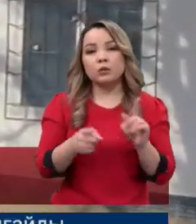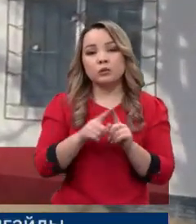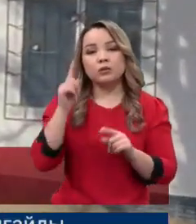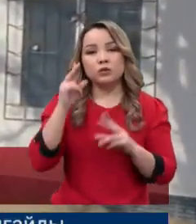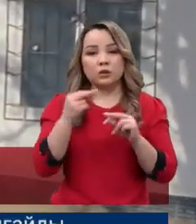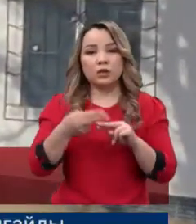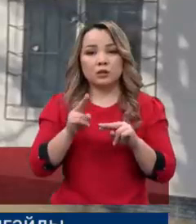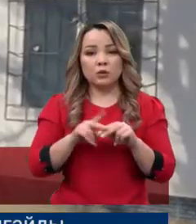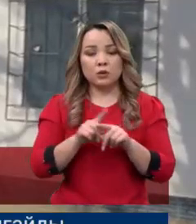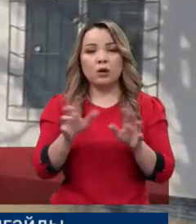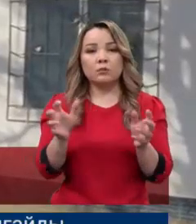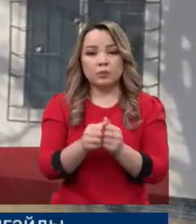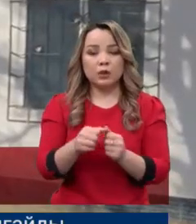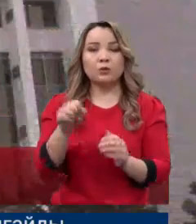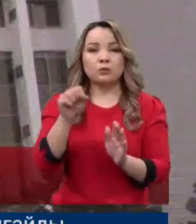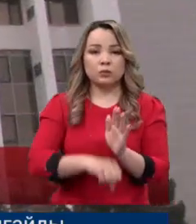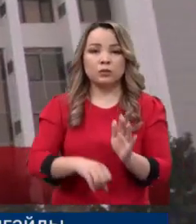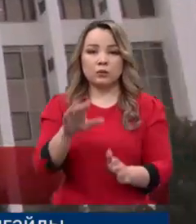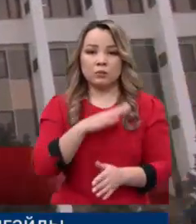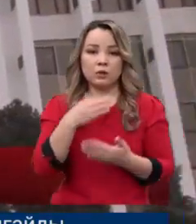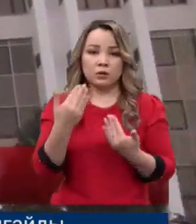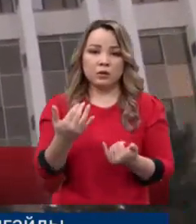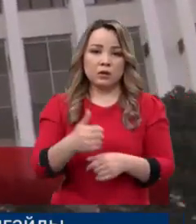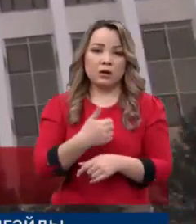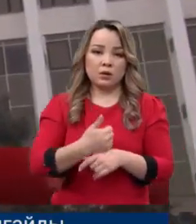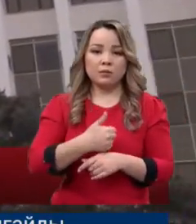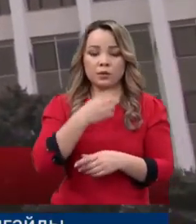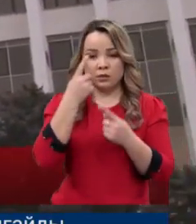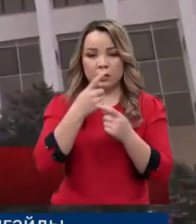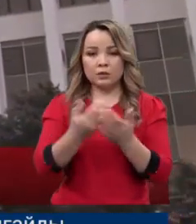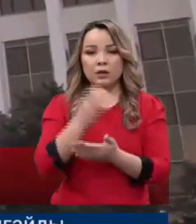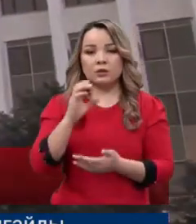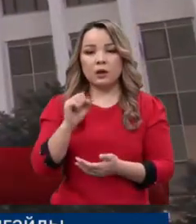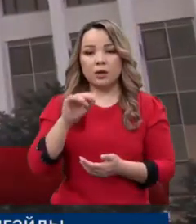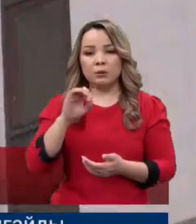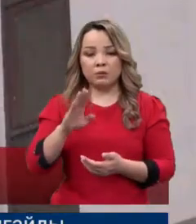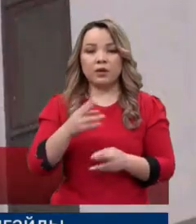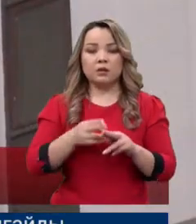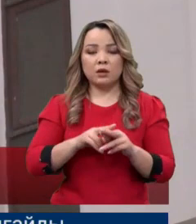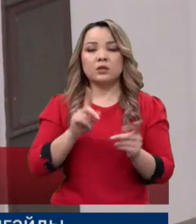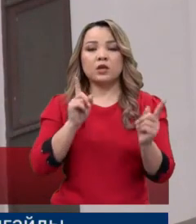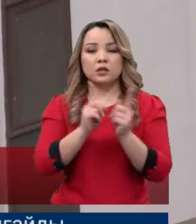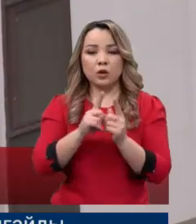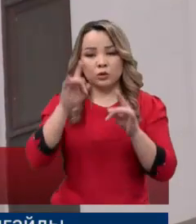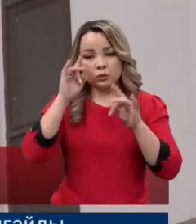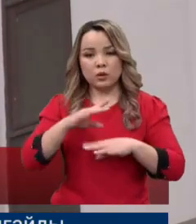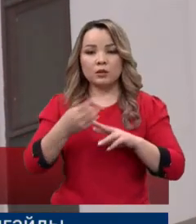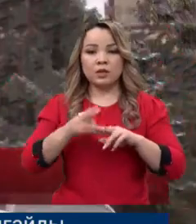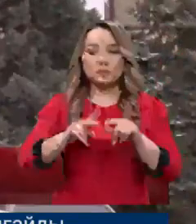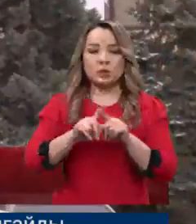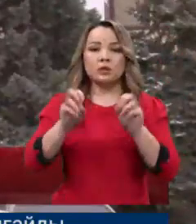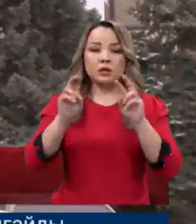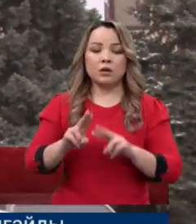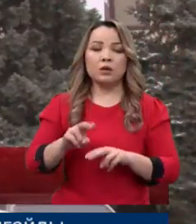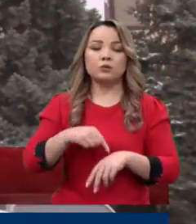санап аулау жұмыстары жүргізілген. Ал әкімнің баспасөз қызметі Сапарбаев пен блогердің кездесуі кездейсоқ болды, арнайы